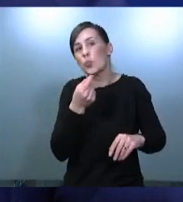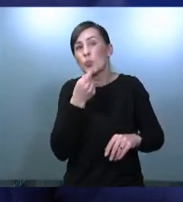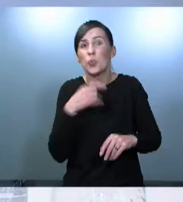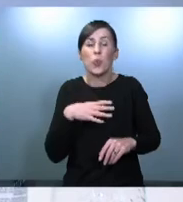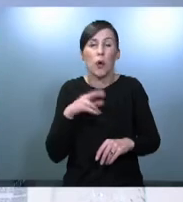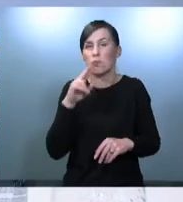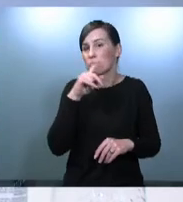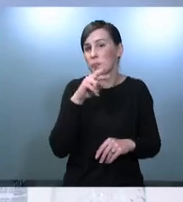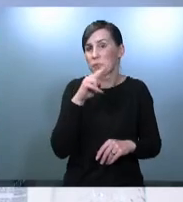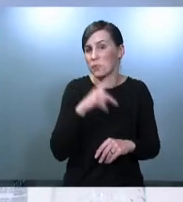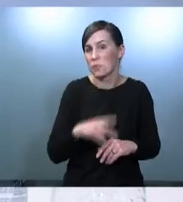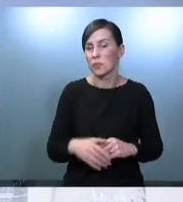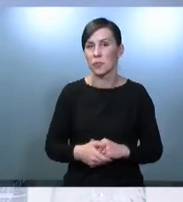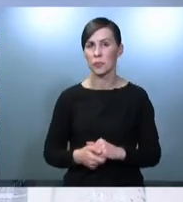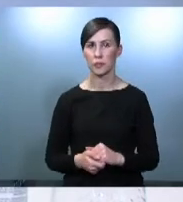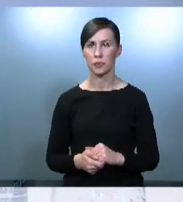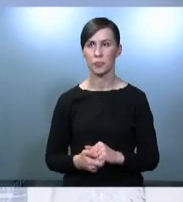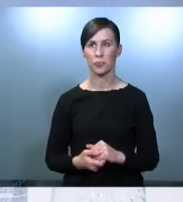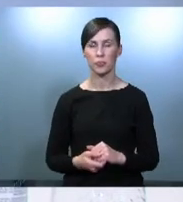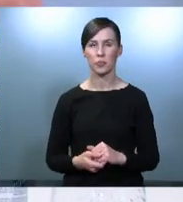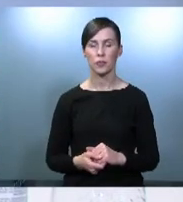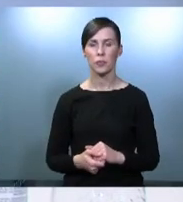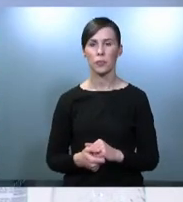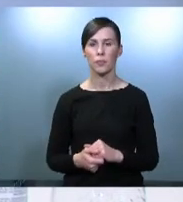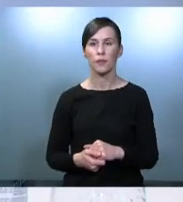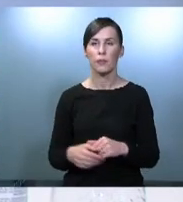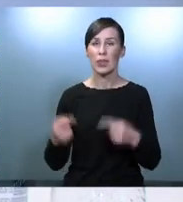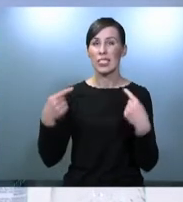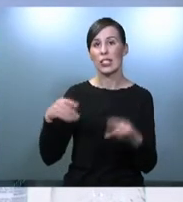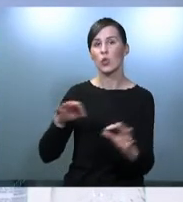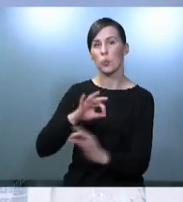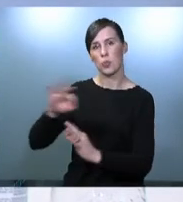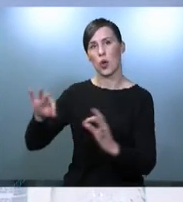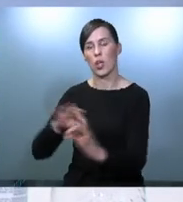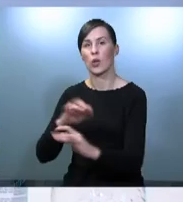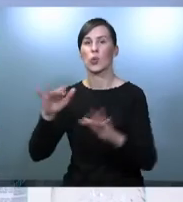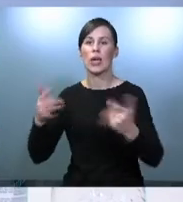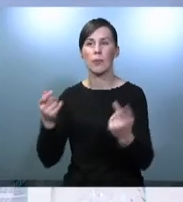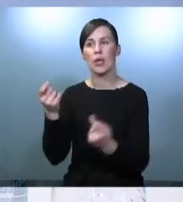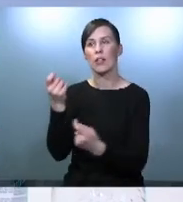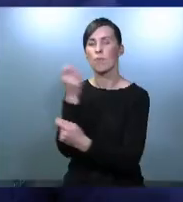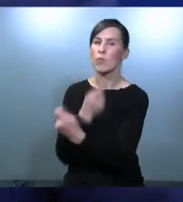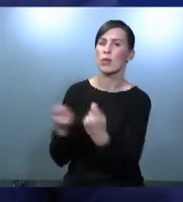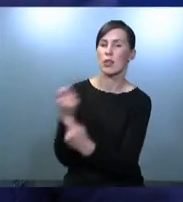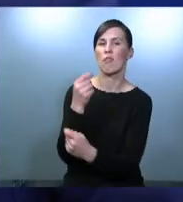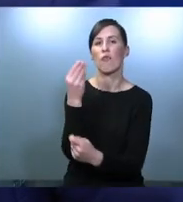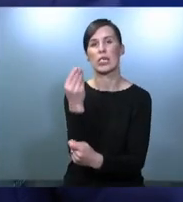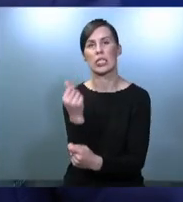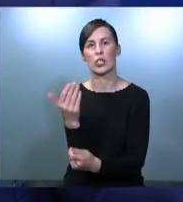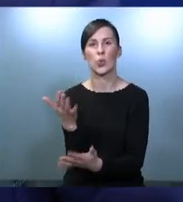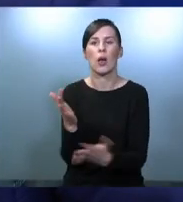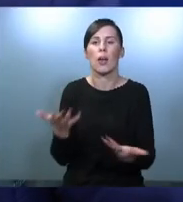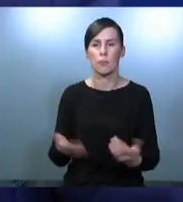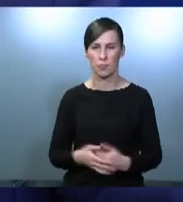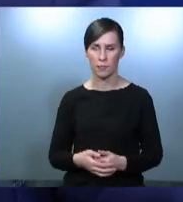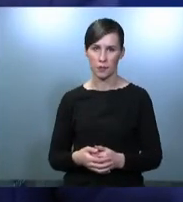Be Europos Sąjungos lėšų įsisavinimo, ar yra dar kokių nors projektų, kaip pritraukti investicijų? Ne tik aš manyčiau, iš tikrųjų, tai yra ir Kėdainių